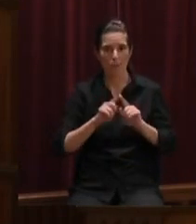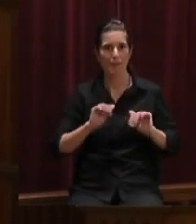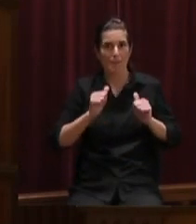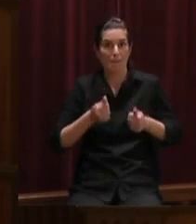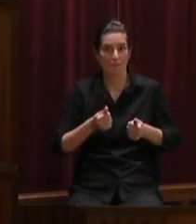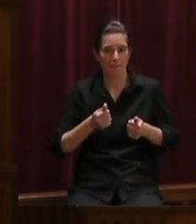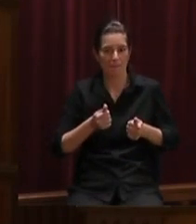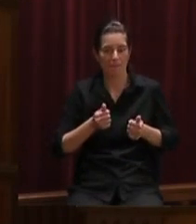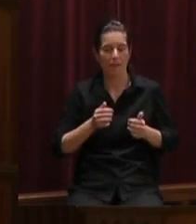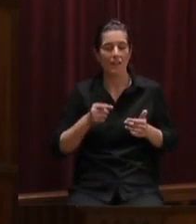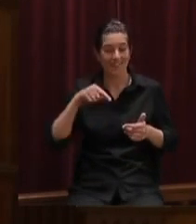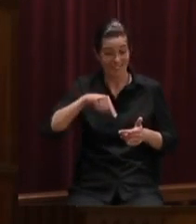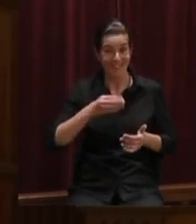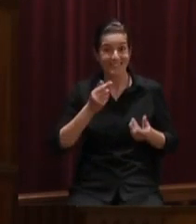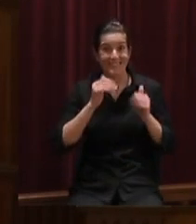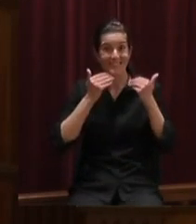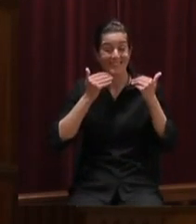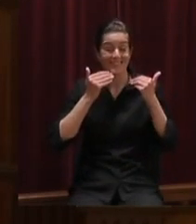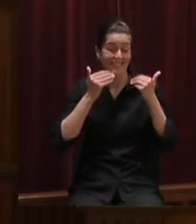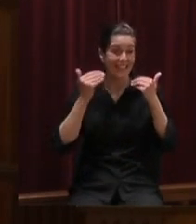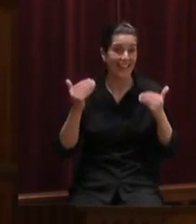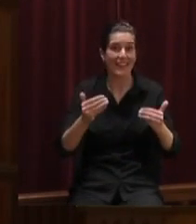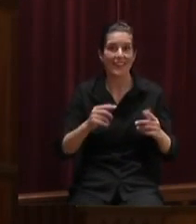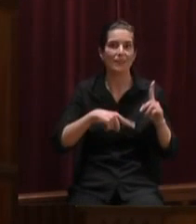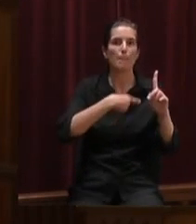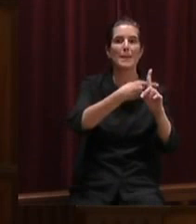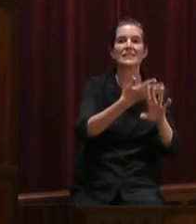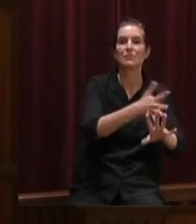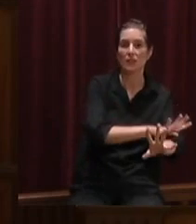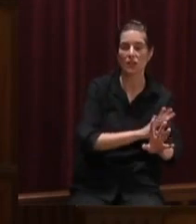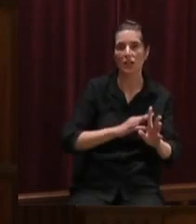estat possible gràcies al compromís de partits com Més per Mallorca,